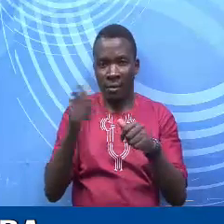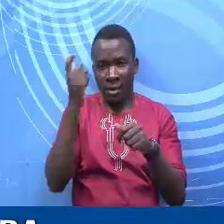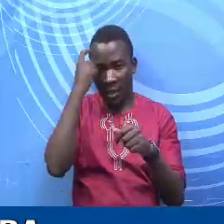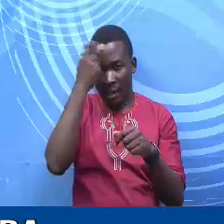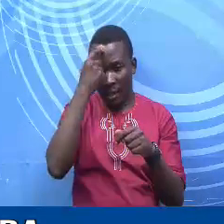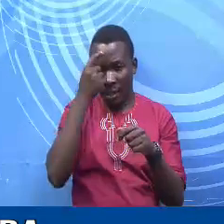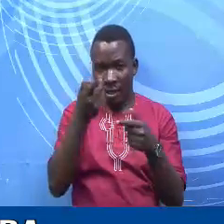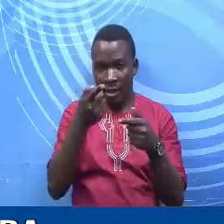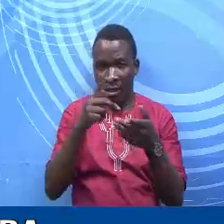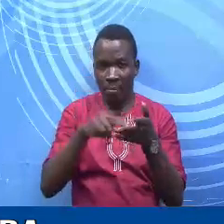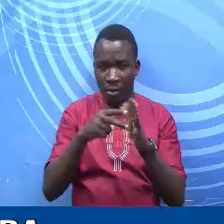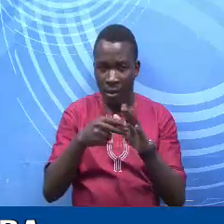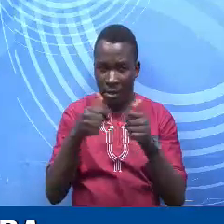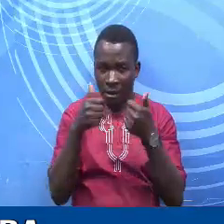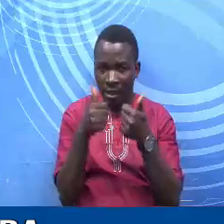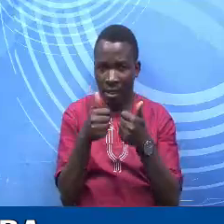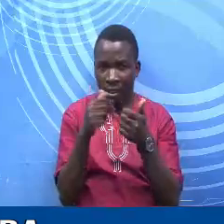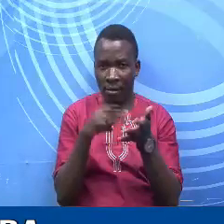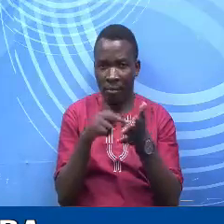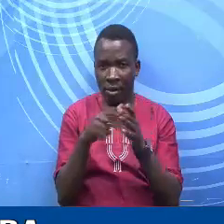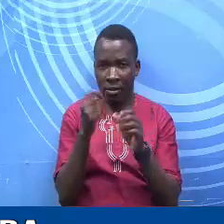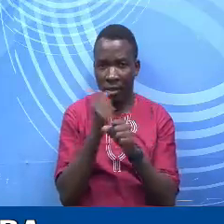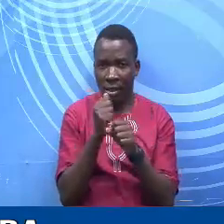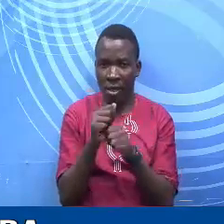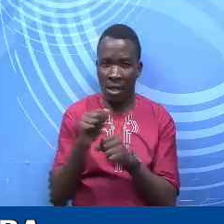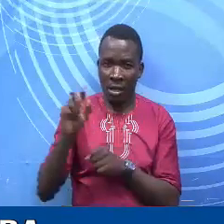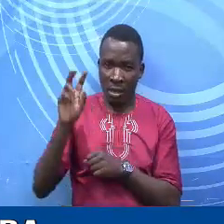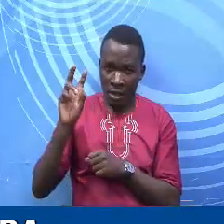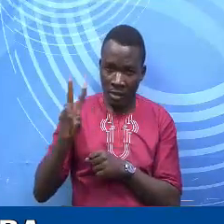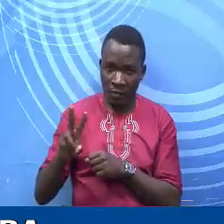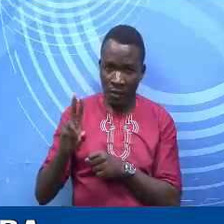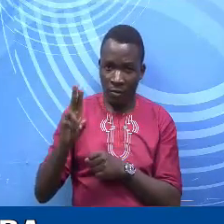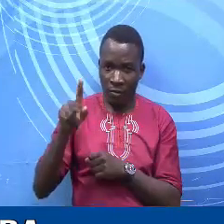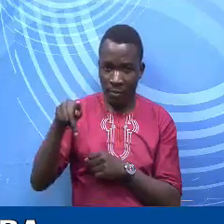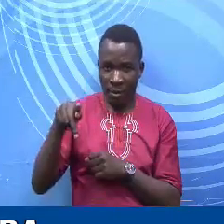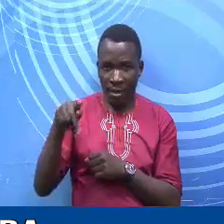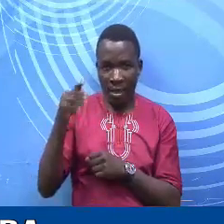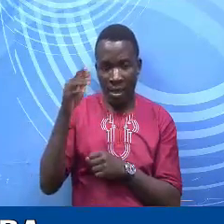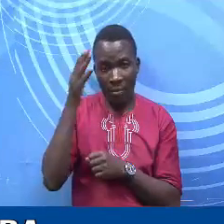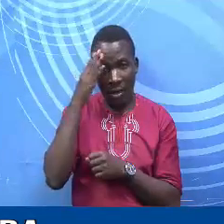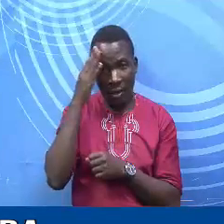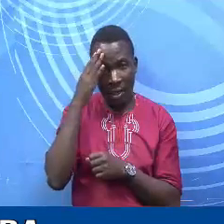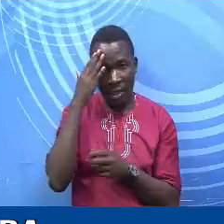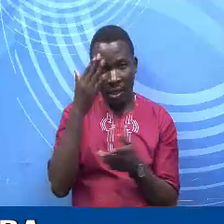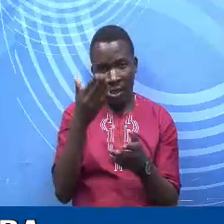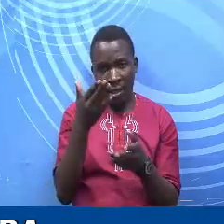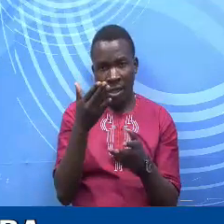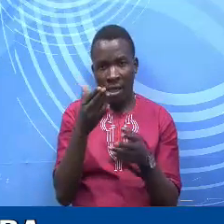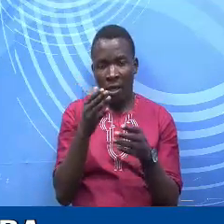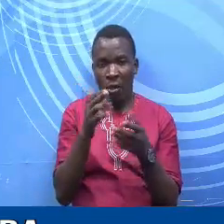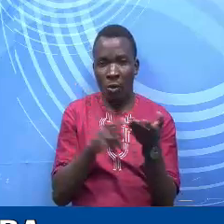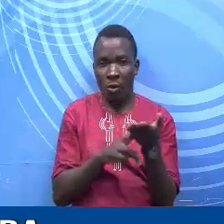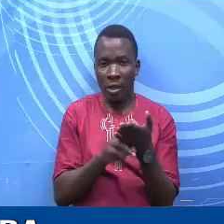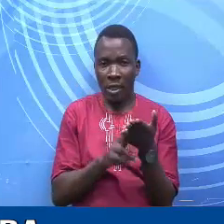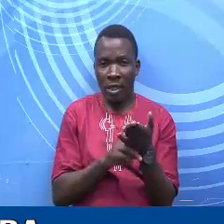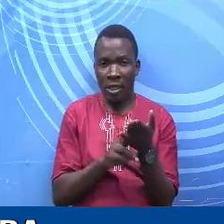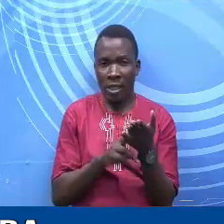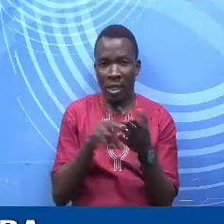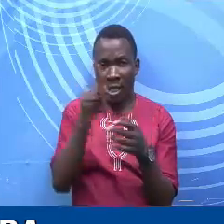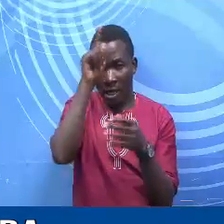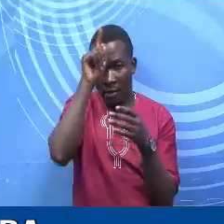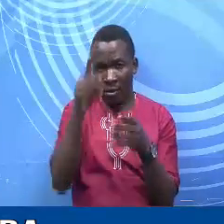proje. Iyi proje ikorwa n'icyo bita VUP. Ni VUP ubwo murayumva ubwo. Kuvuga ngo dukoresha abaturage mu cyiciro